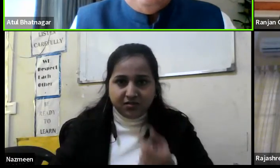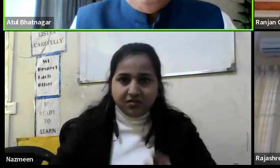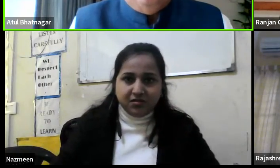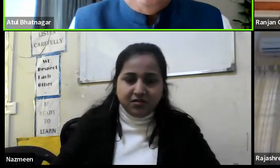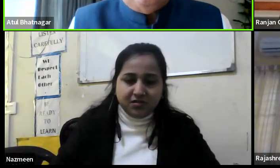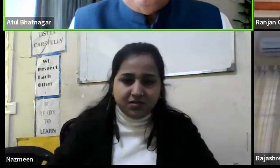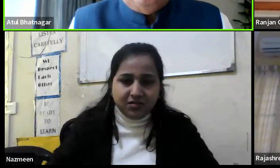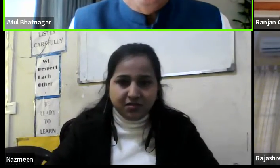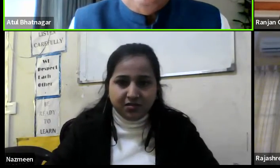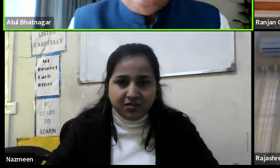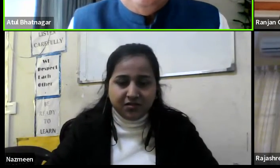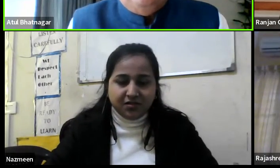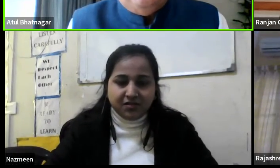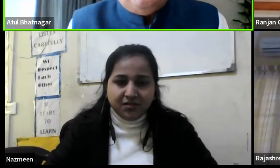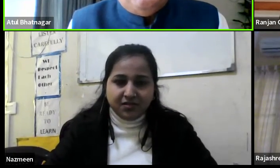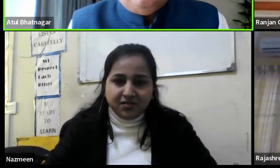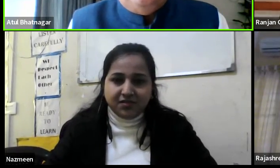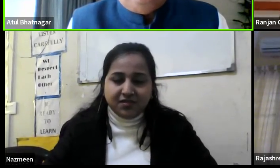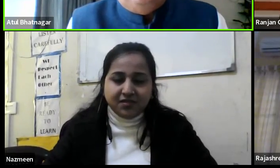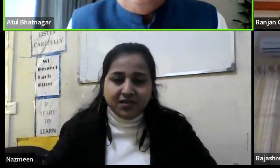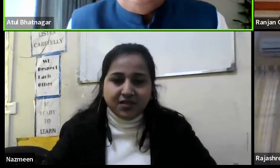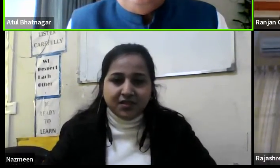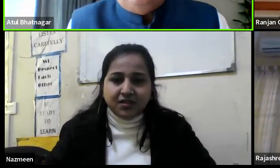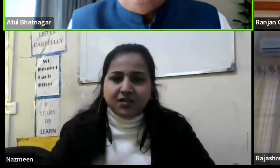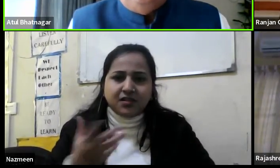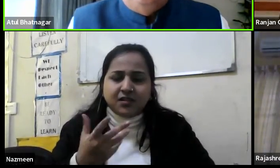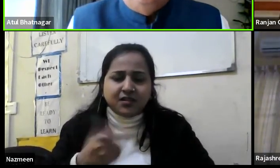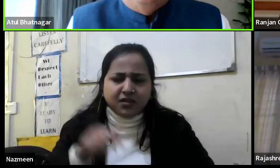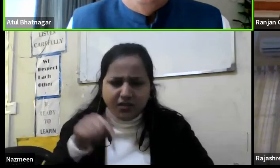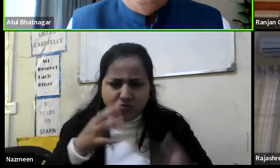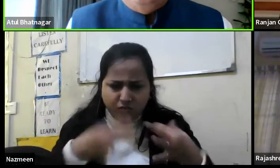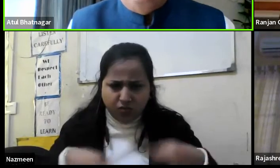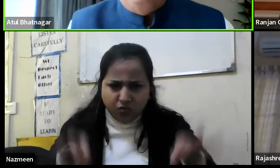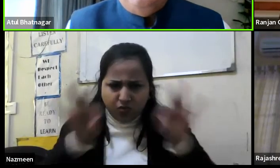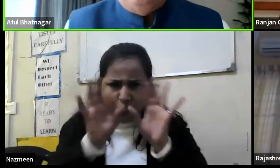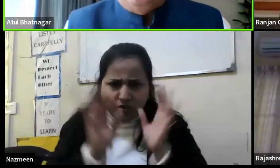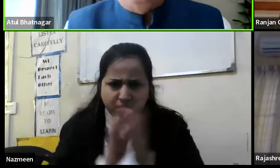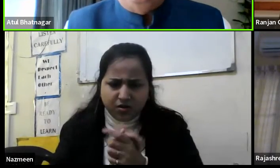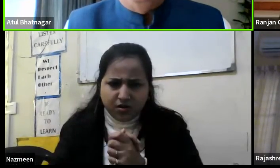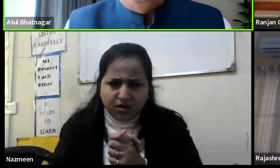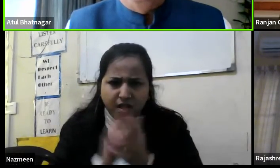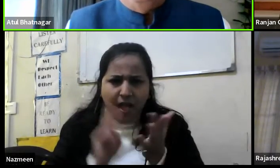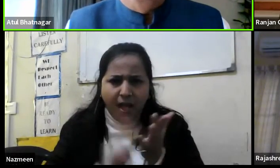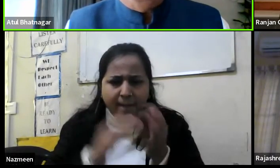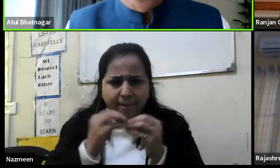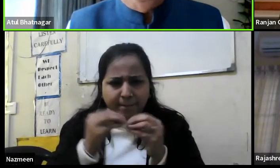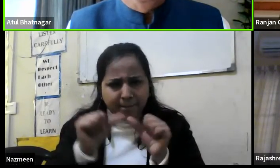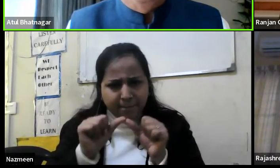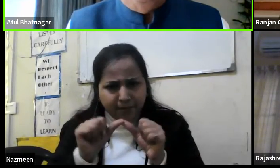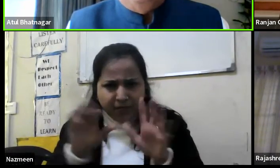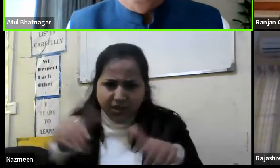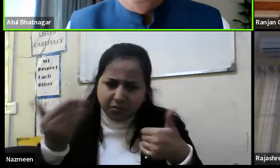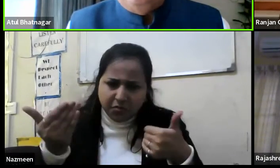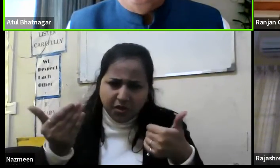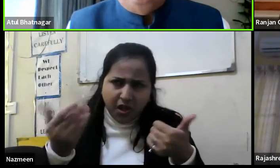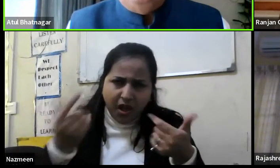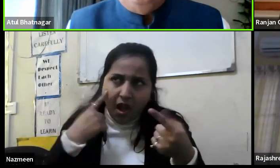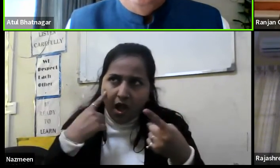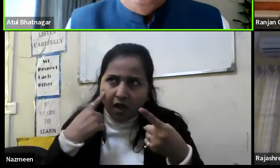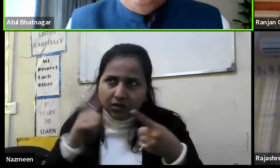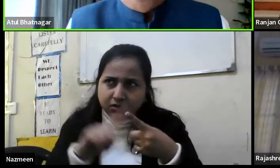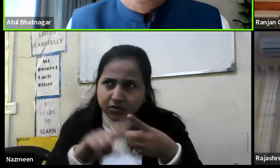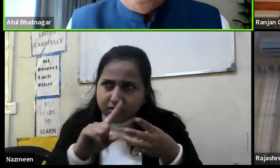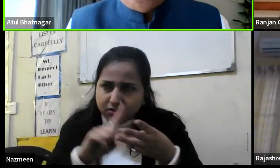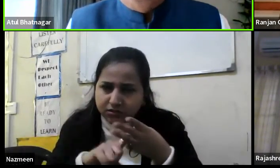वो शायद मैं खुद ही आंसर कर लेता हूँ। उसमें उन्होंने कहा है कि इज इट नेसेसरी के ओनली एन एमबीए और आईआईटीएन कैन बिकम अ सीईओ एंड नॉट फ्रॉम अदर